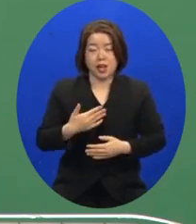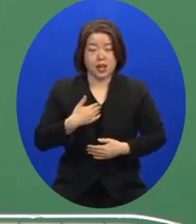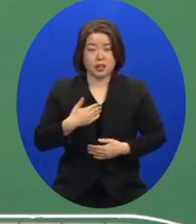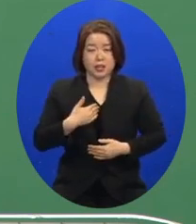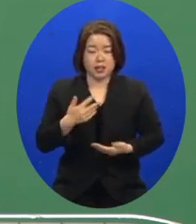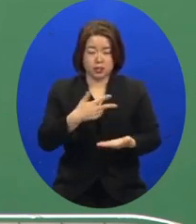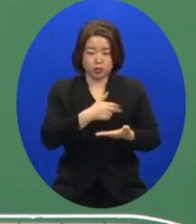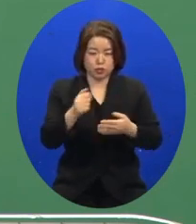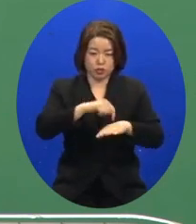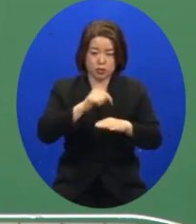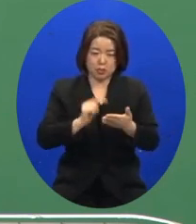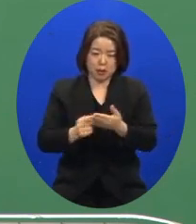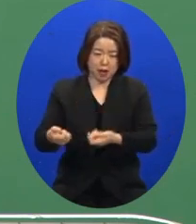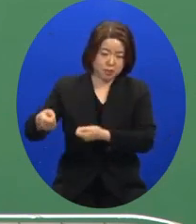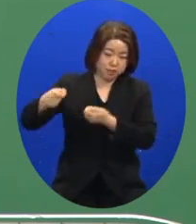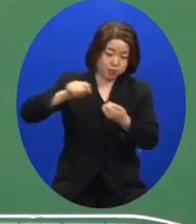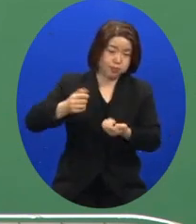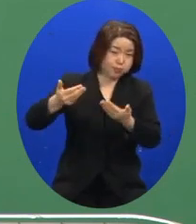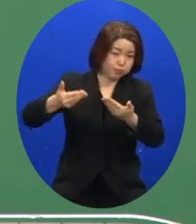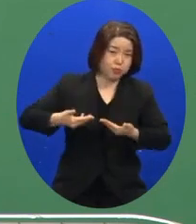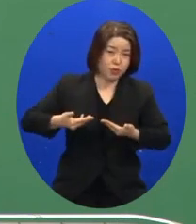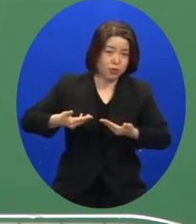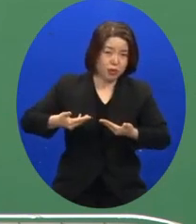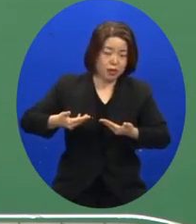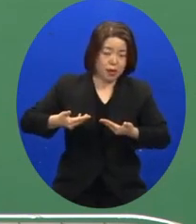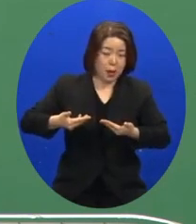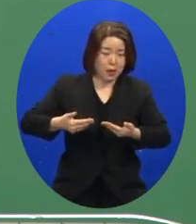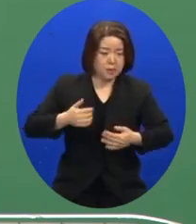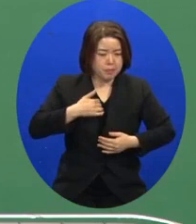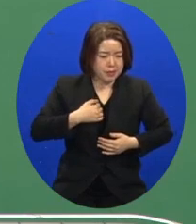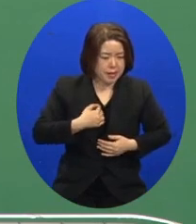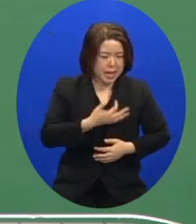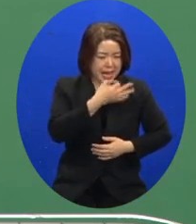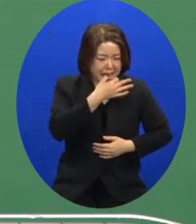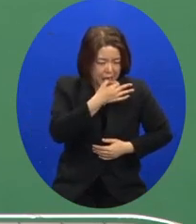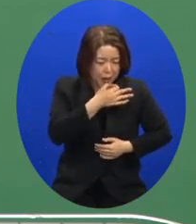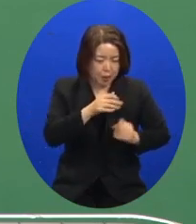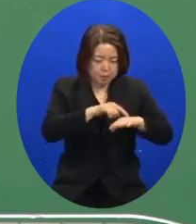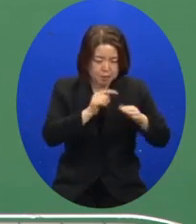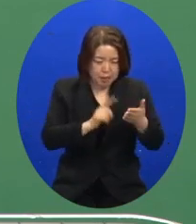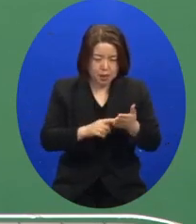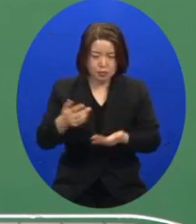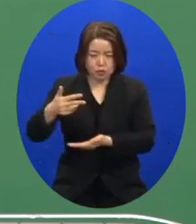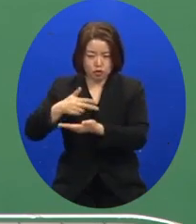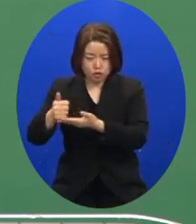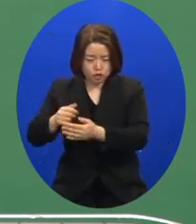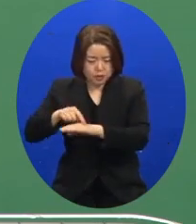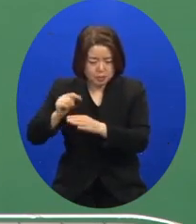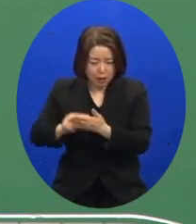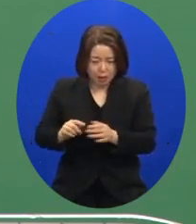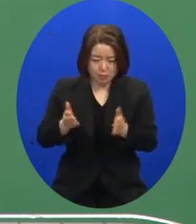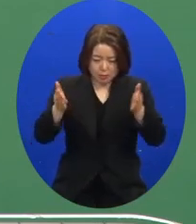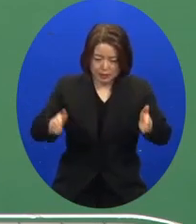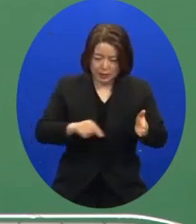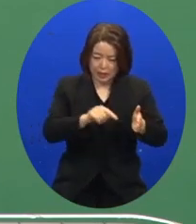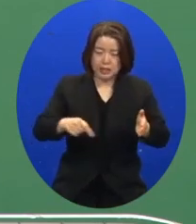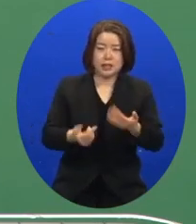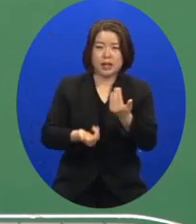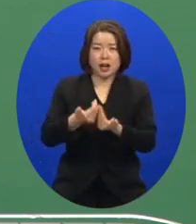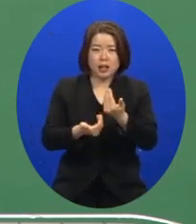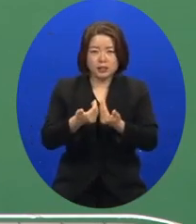주님의 마음을 부어주십니다. 그 사이에서의 다툼이 있습니다. 여기서 예수님이